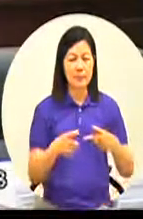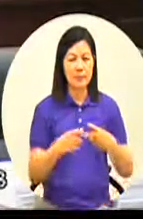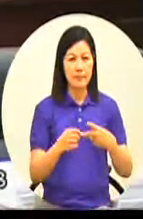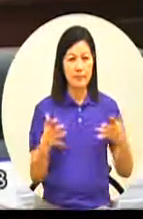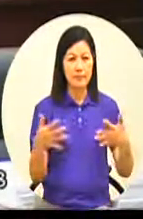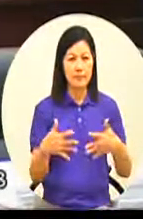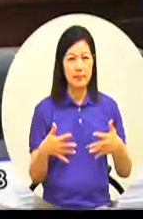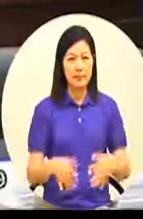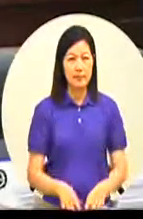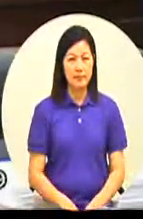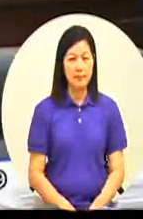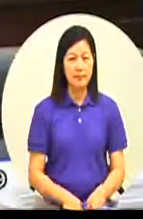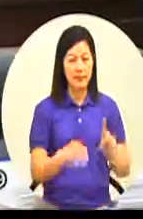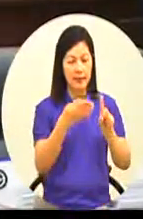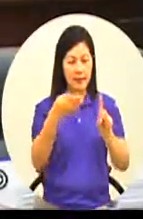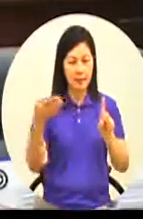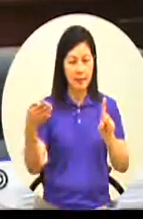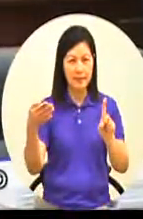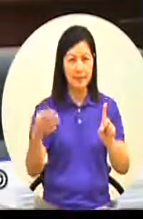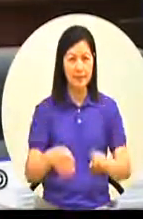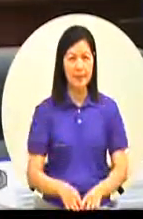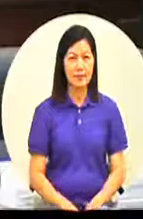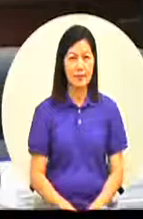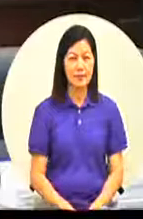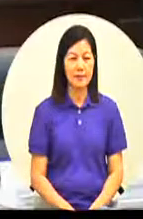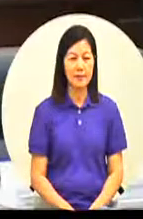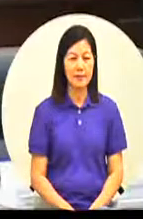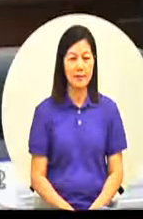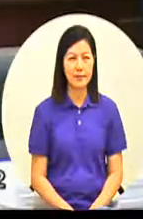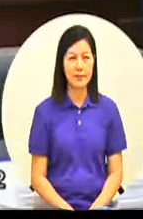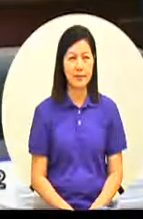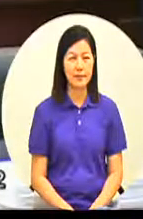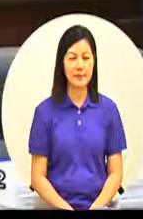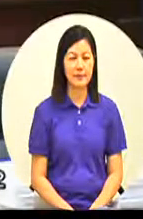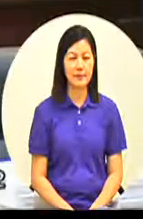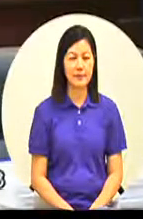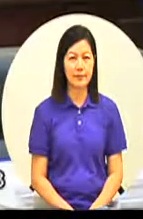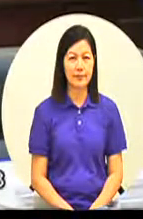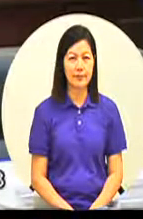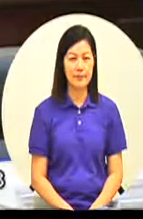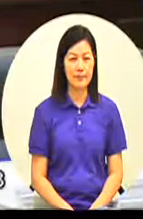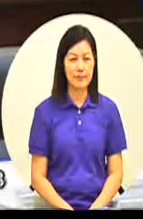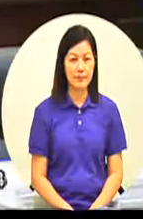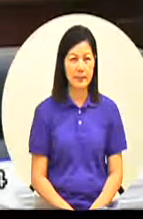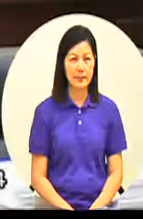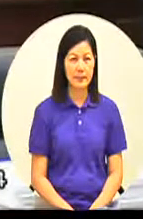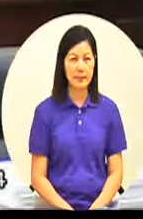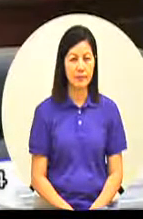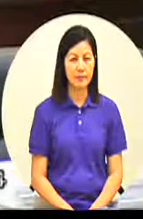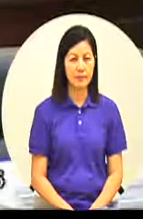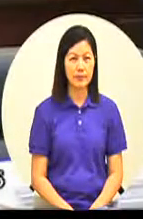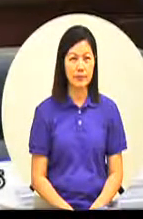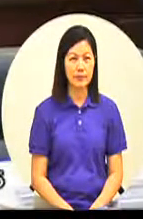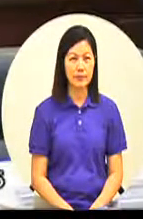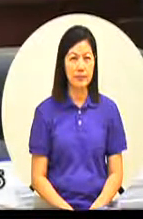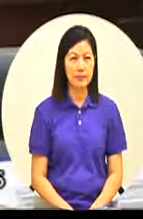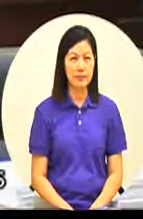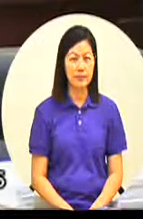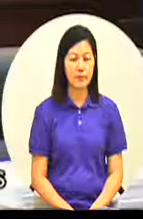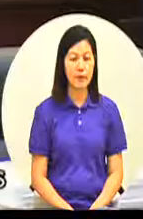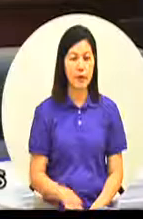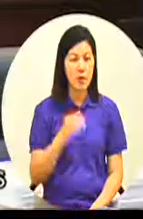想说1999哈，那1999其实我们也有时候来接受我